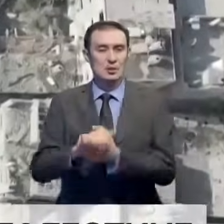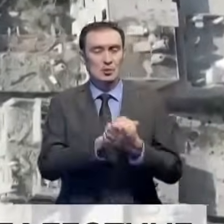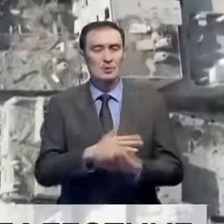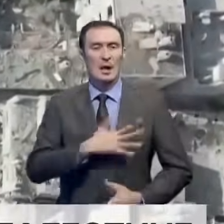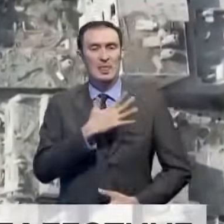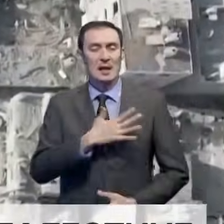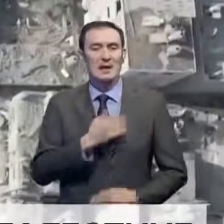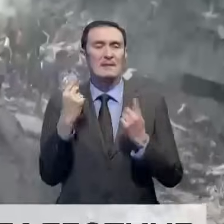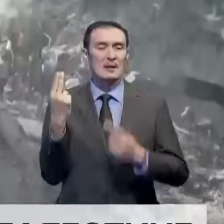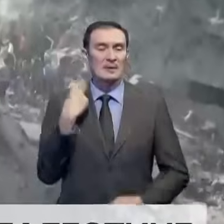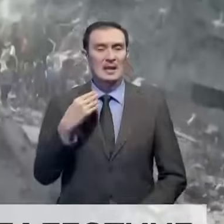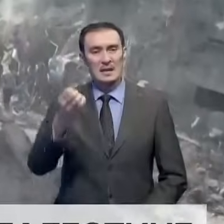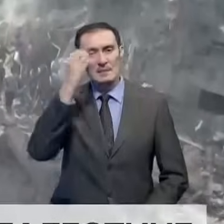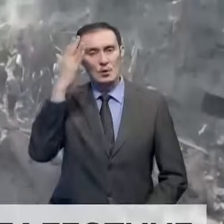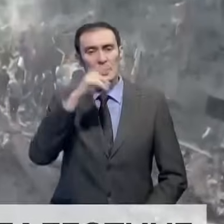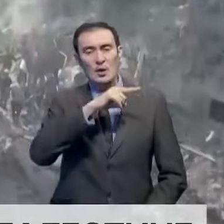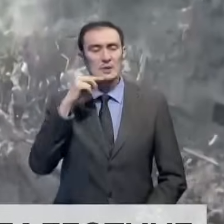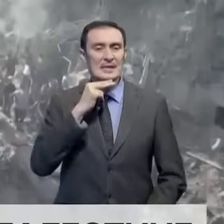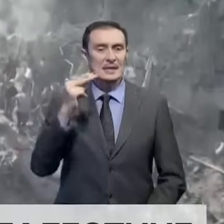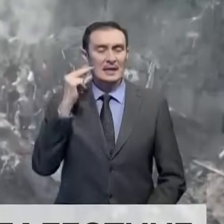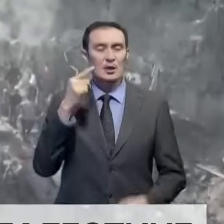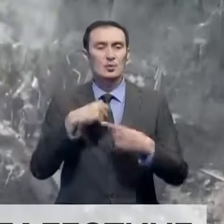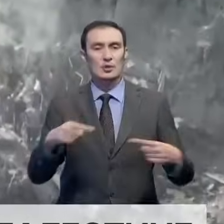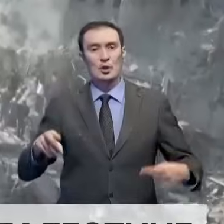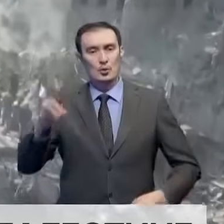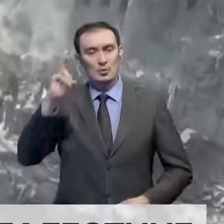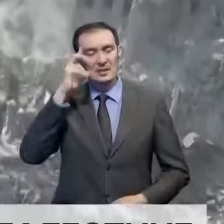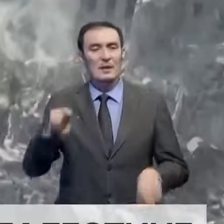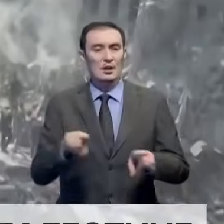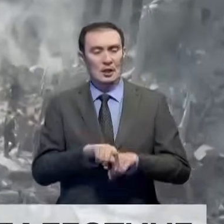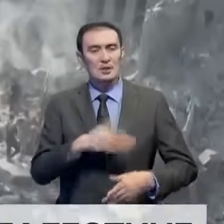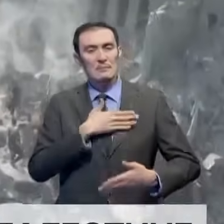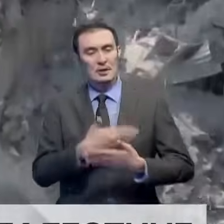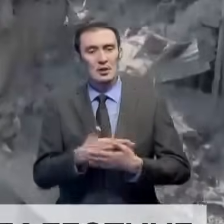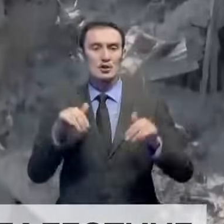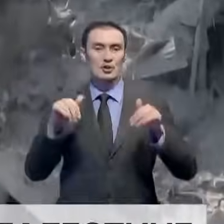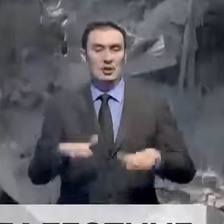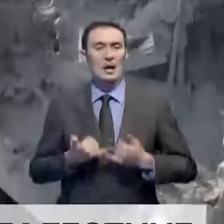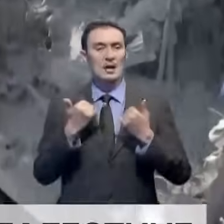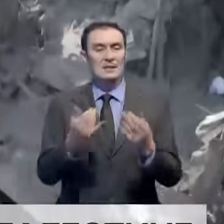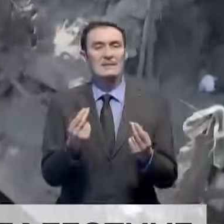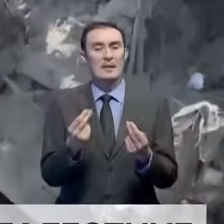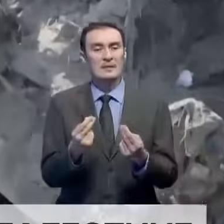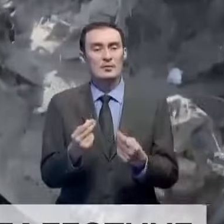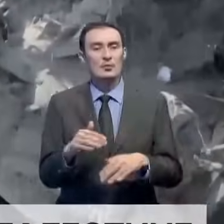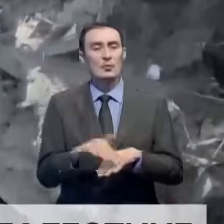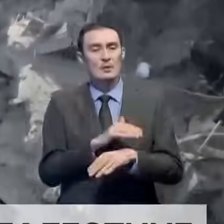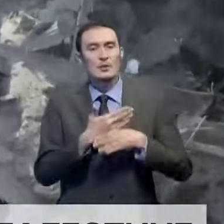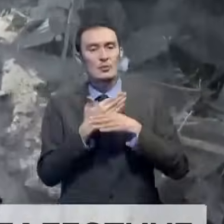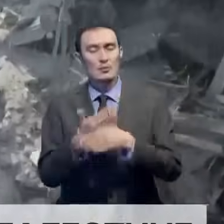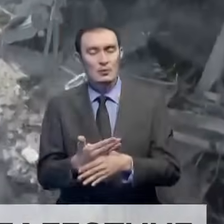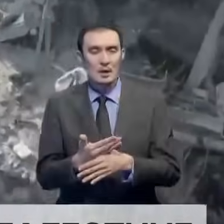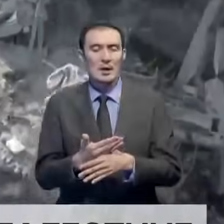Канада, Великобритания, Япония, Россия, Китай и многие другие также приняли решение оказать финансовую и гуманитарную